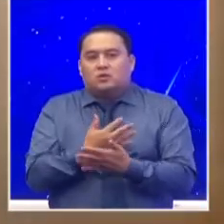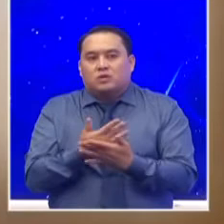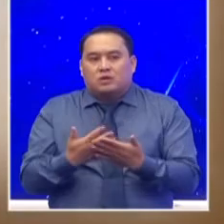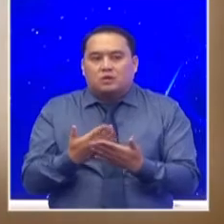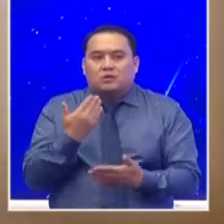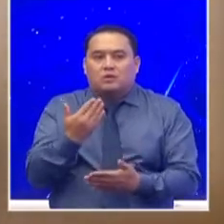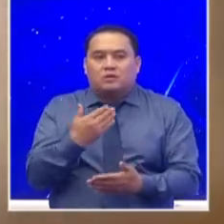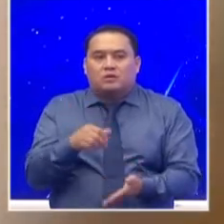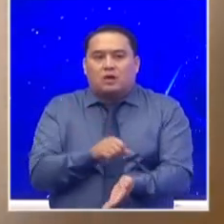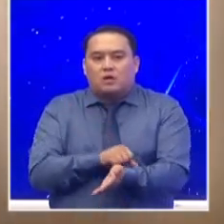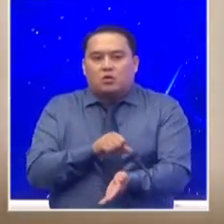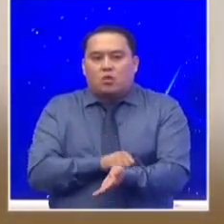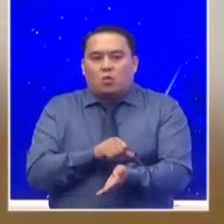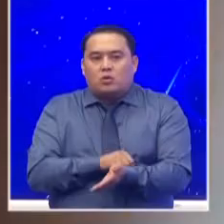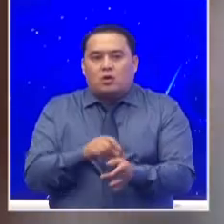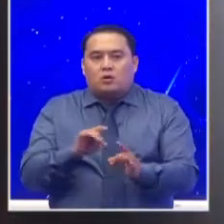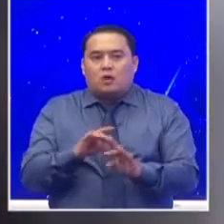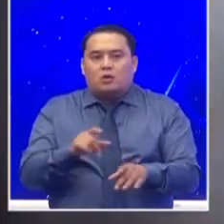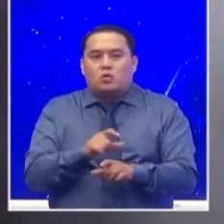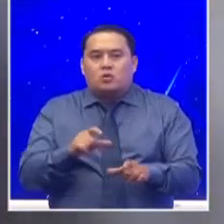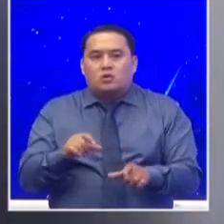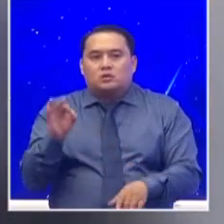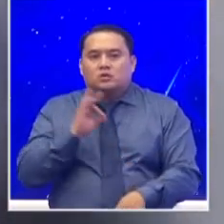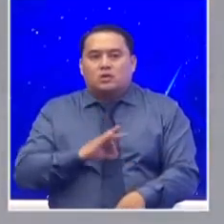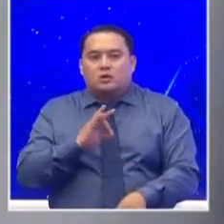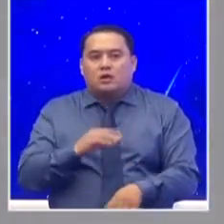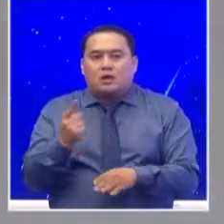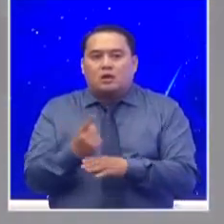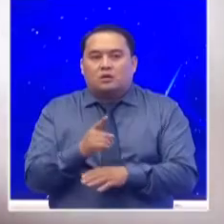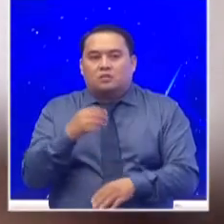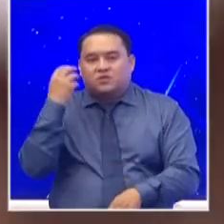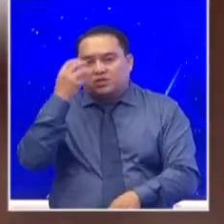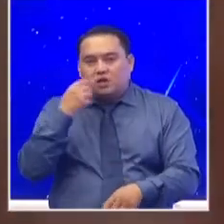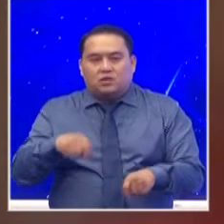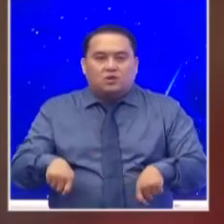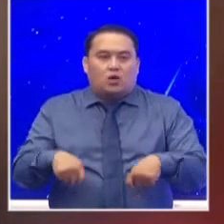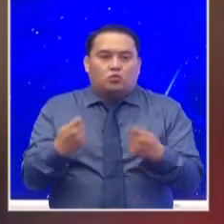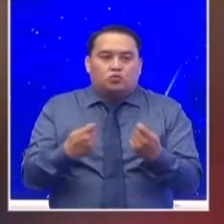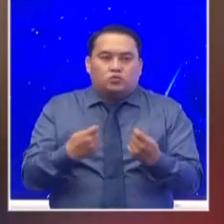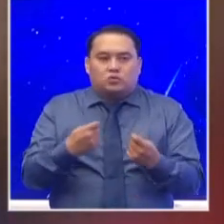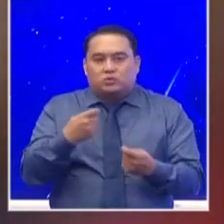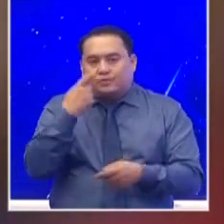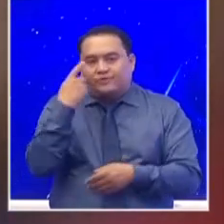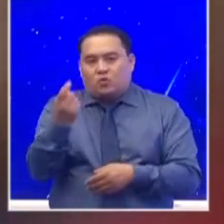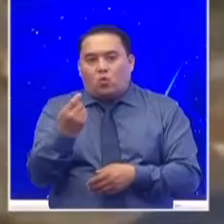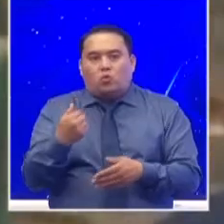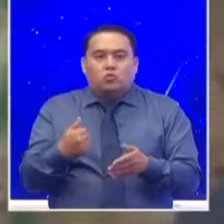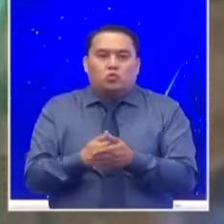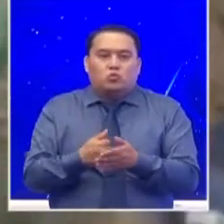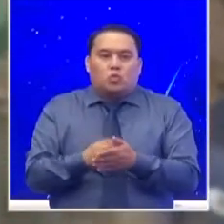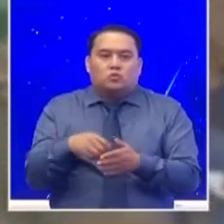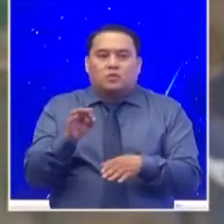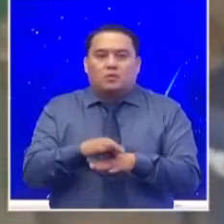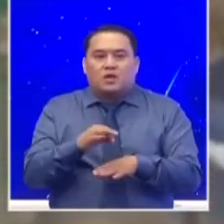меф. Наркологи утверждают, что у людей, употребивших один раз, нарушается психика, и они впадают в депрессию, вплоть до шизофрении